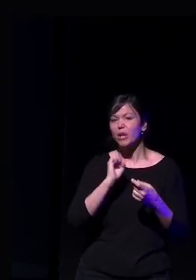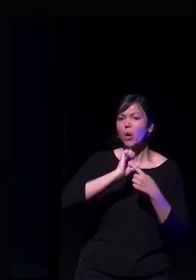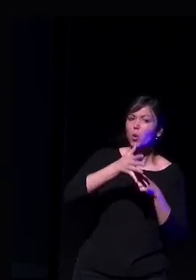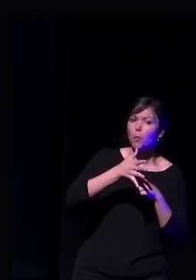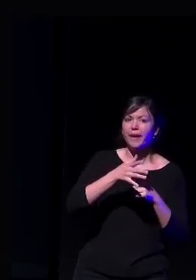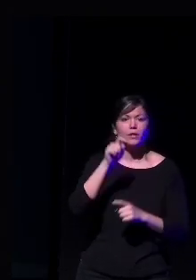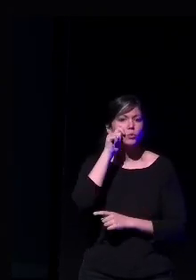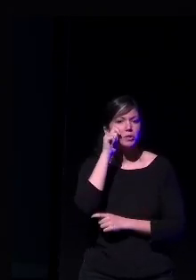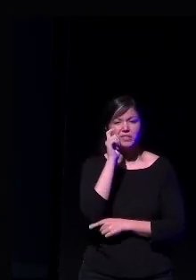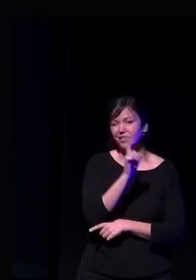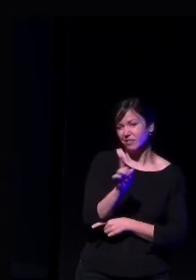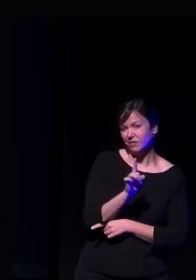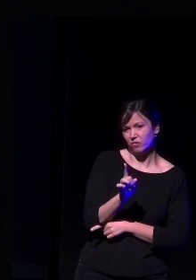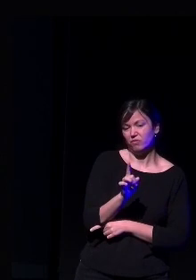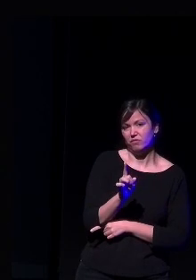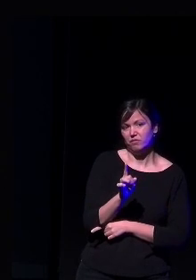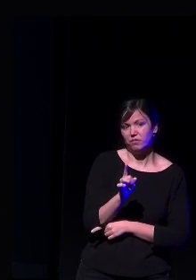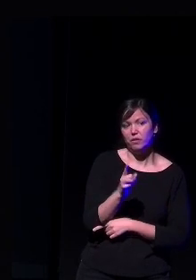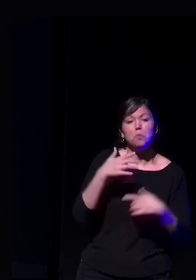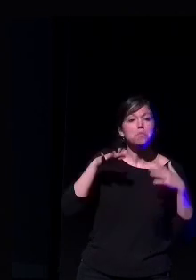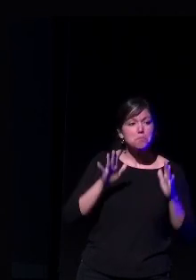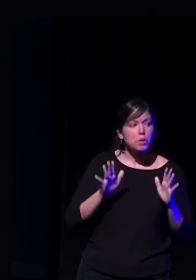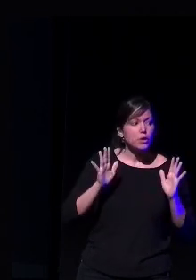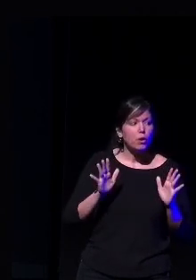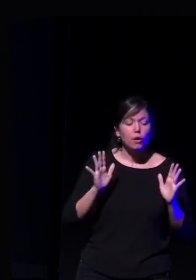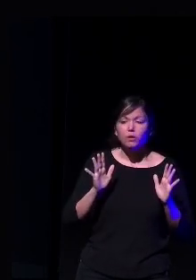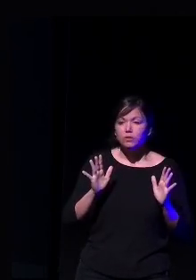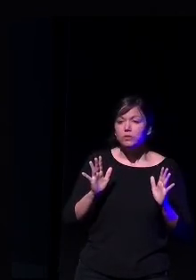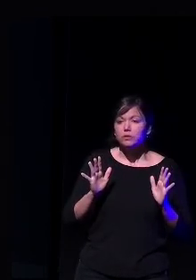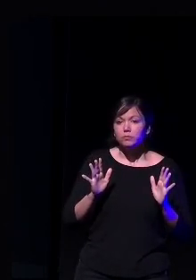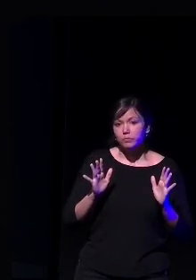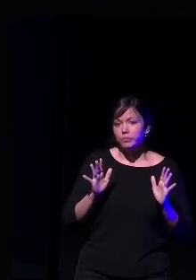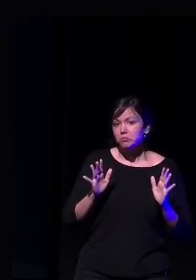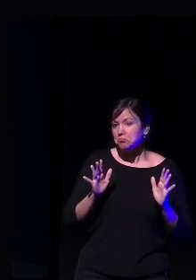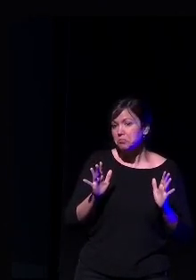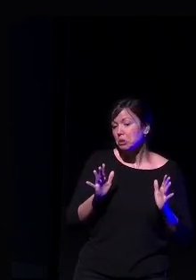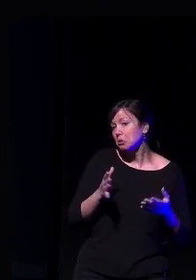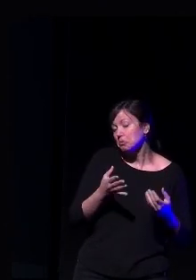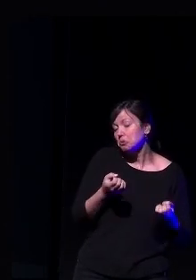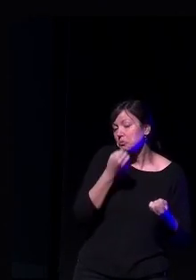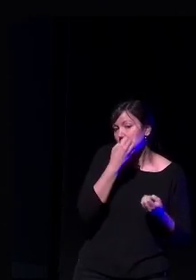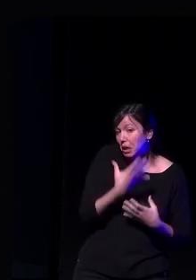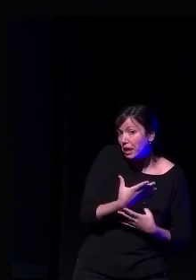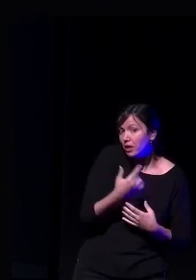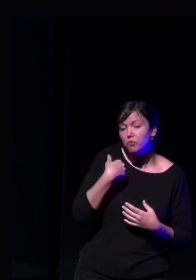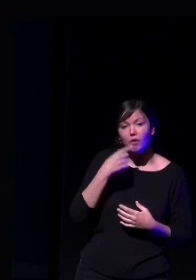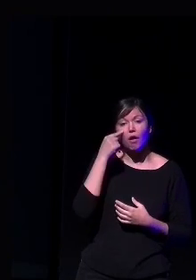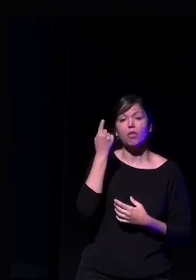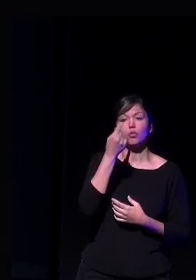massa turística. Però sí que, dins l'encantat que era, me'n vaig